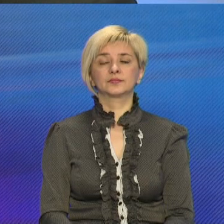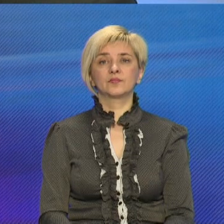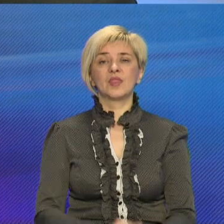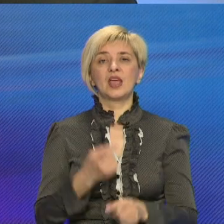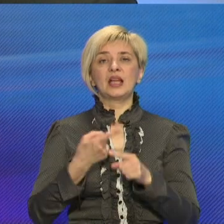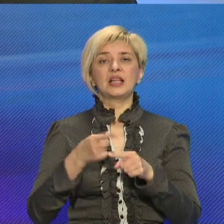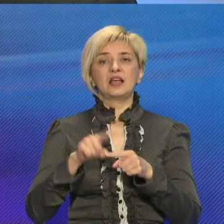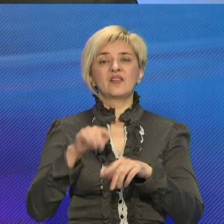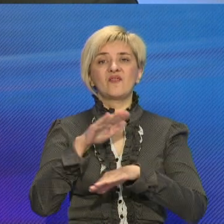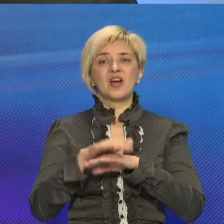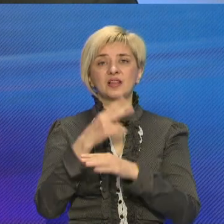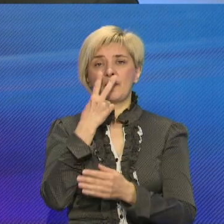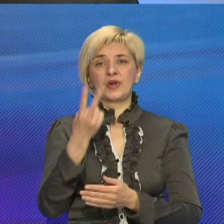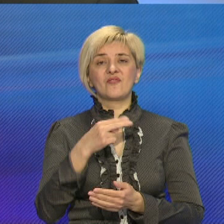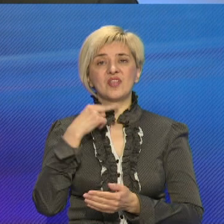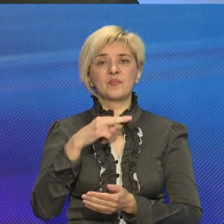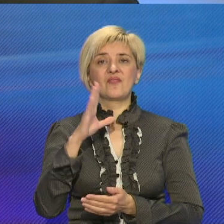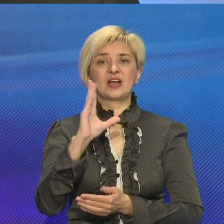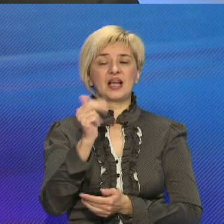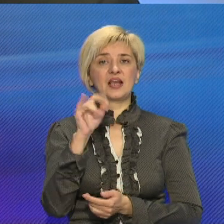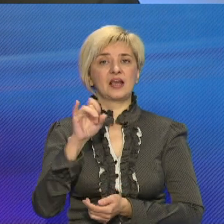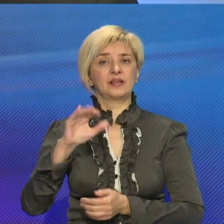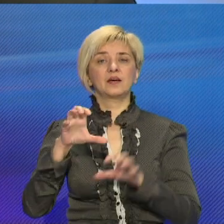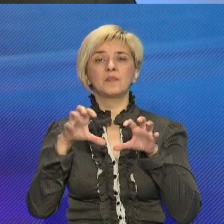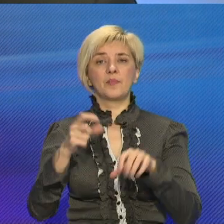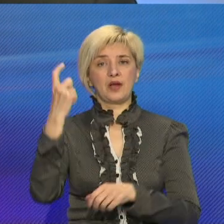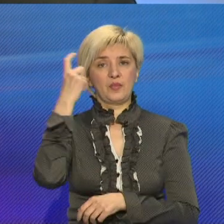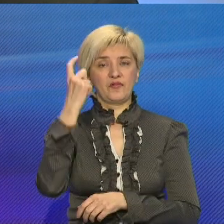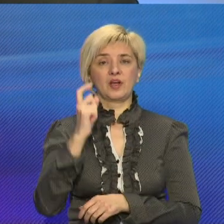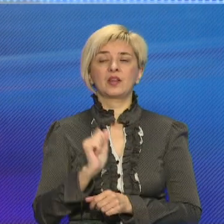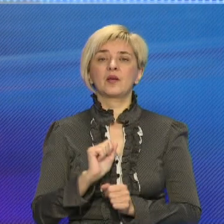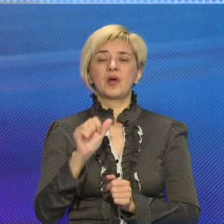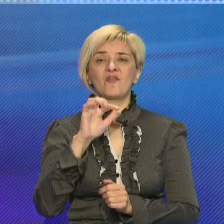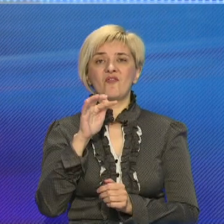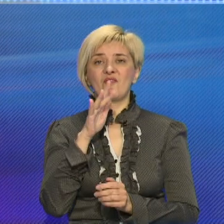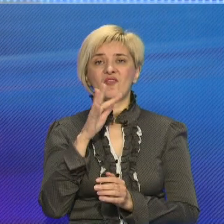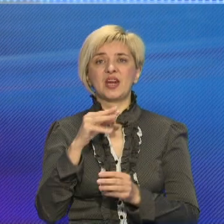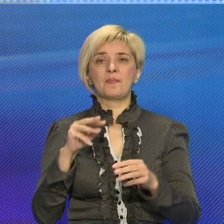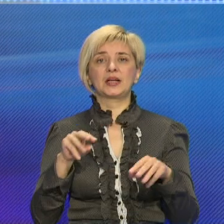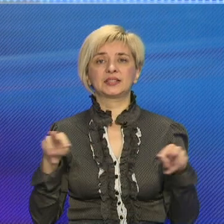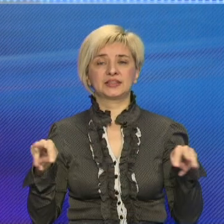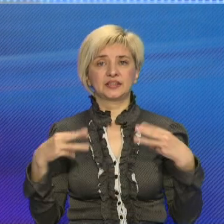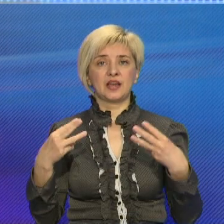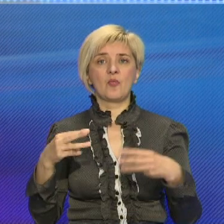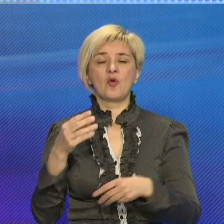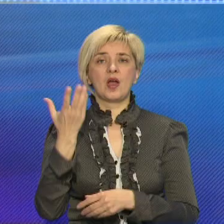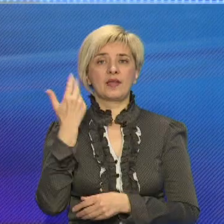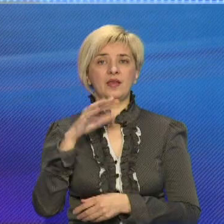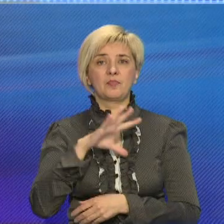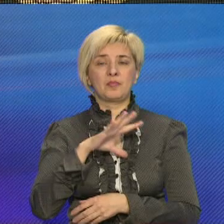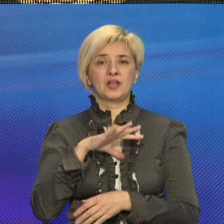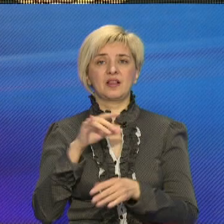На гэты факт звернув увагу и Владимир Каранік, старшиня облвыканкама у рамках стриму, який пройшов на базе телерадиокомпании